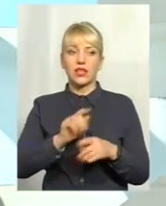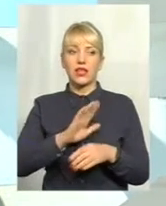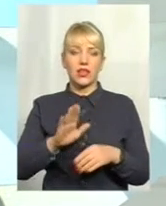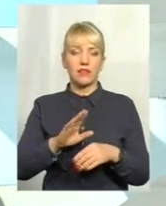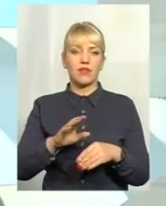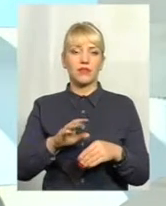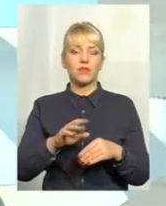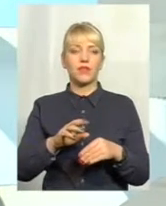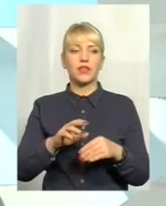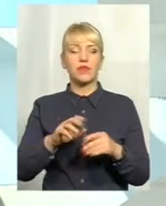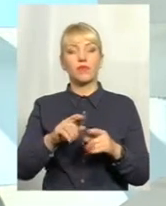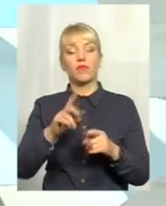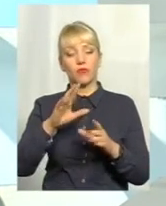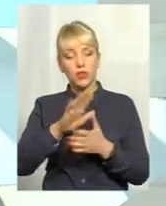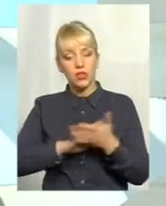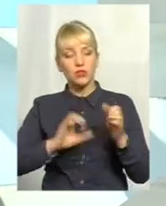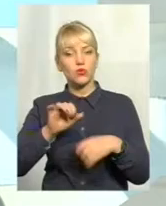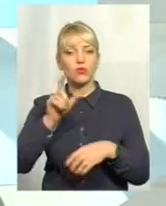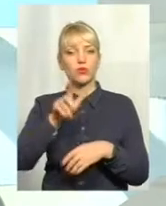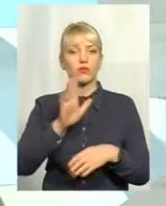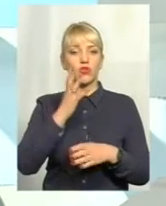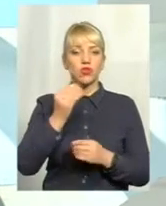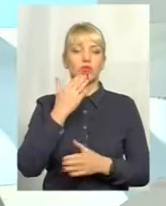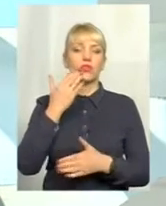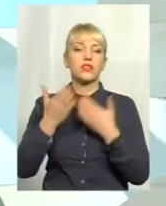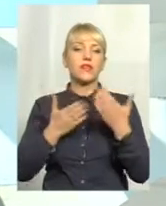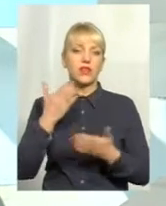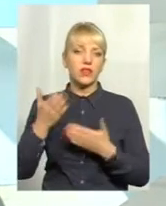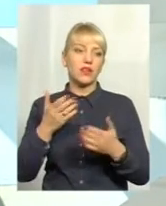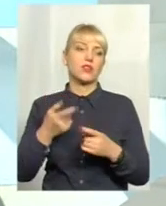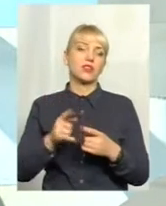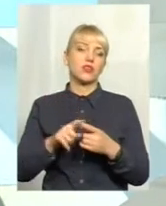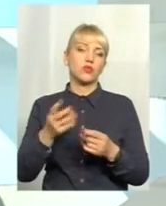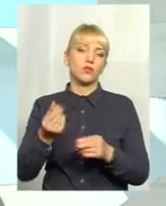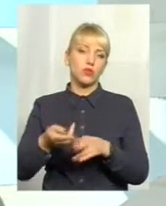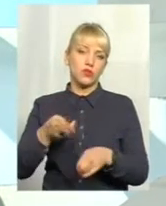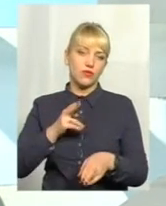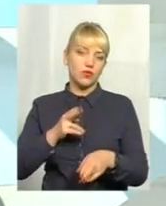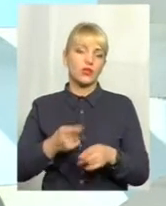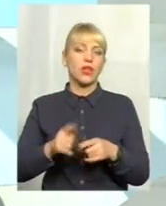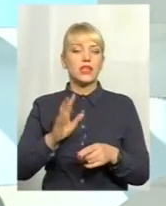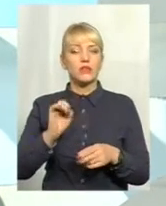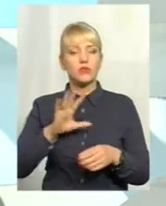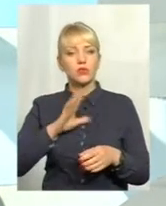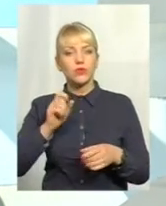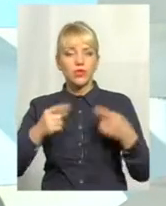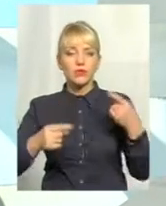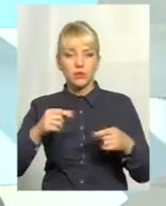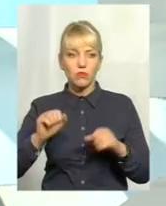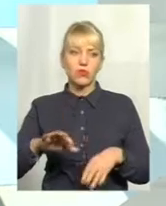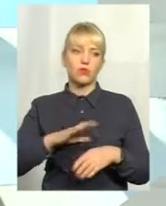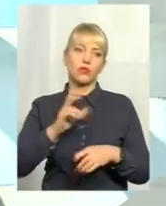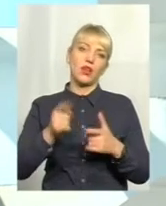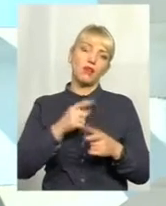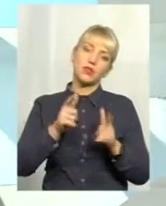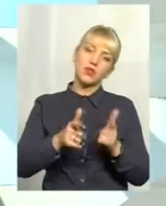позбавить її можливості в подальшому звертатися, в разі, якщо таке погіршення стану дійсно буде. Ну, це вже буде вирішитись спір, можливо, або ж за